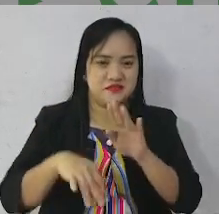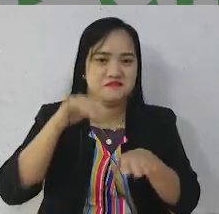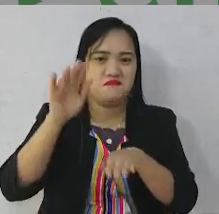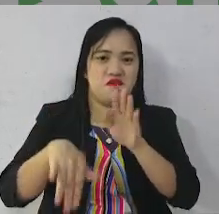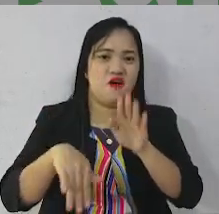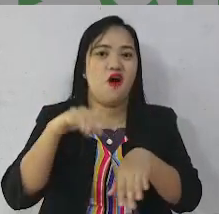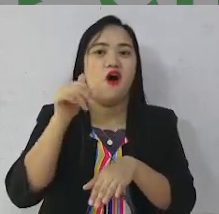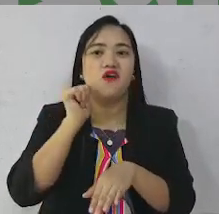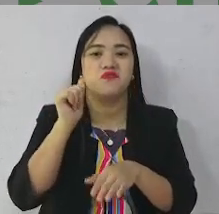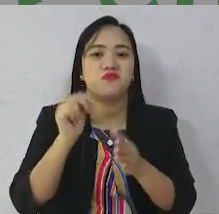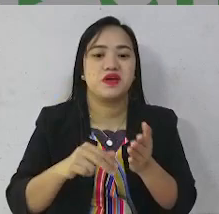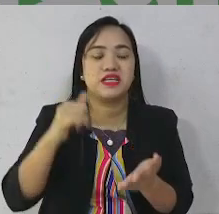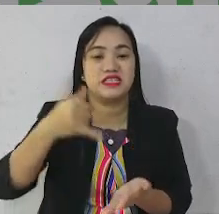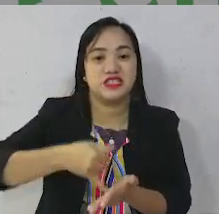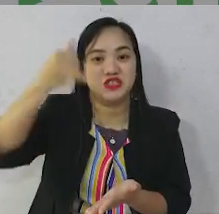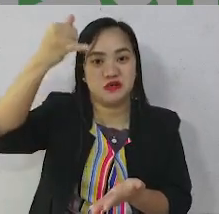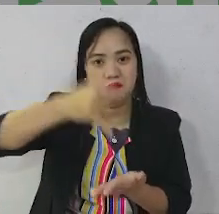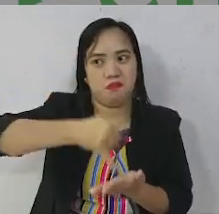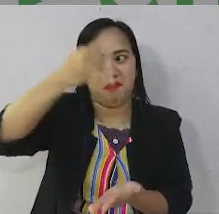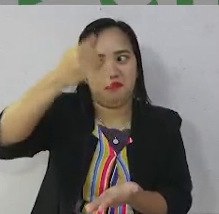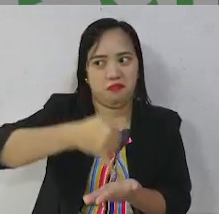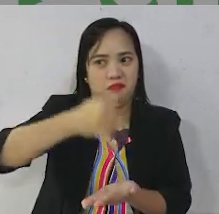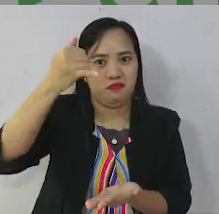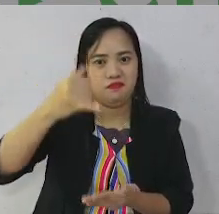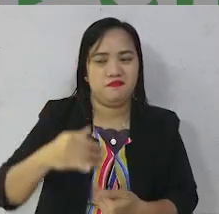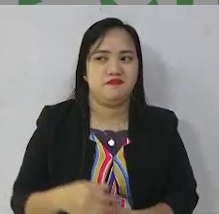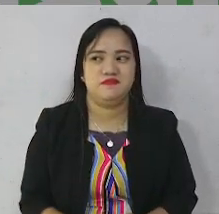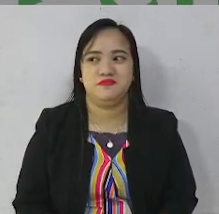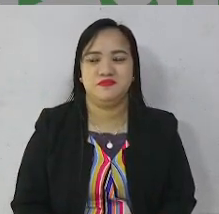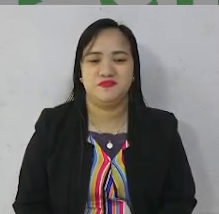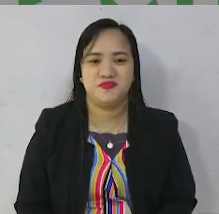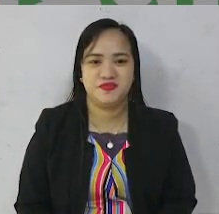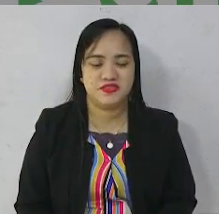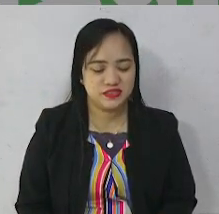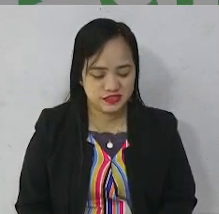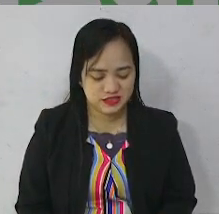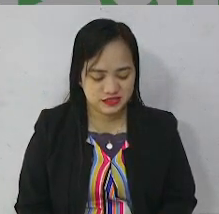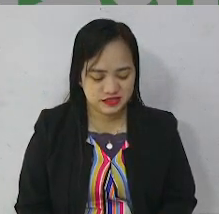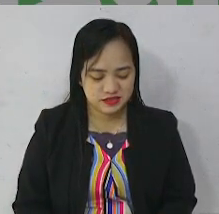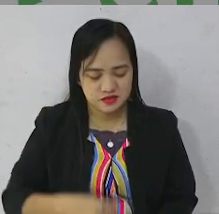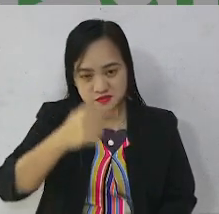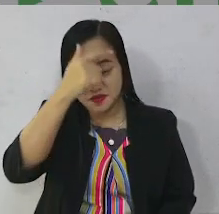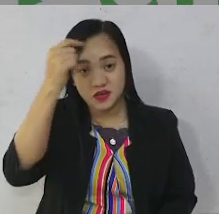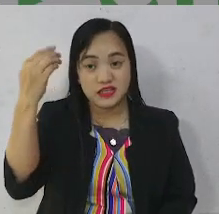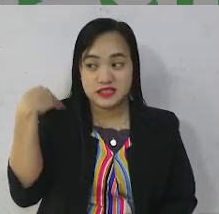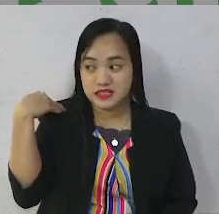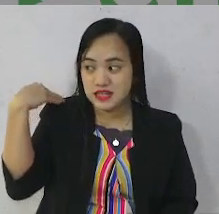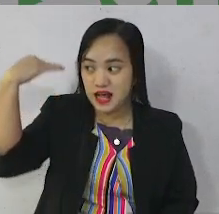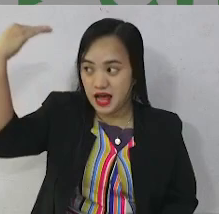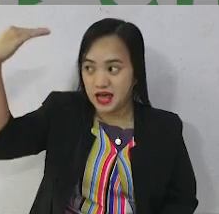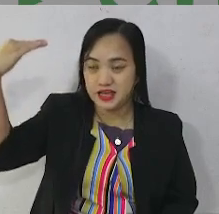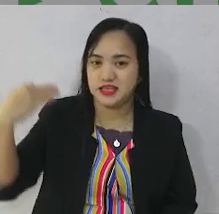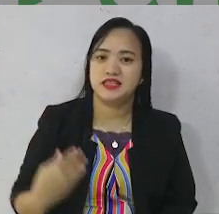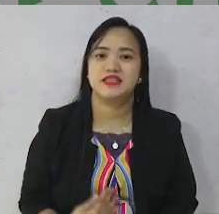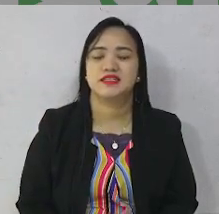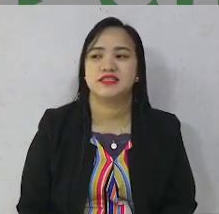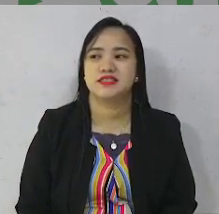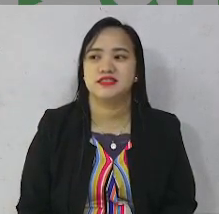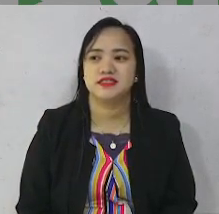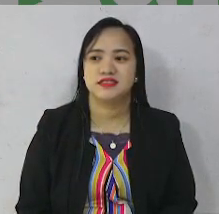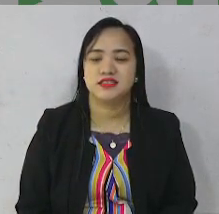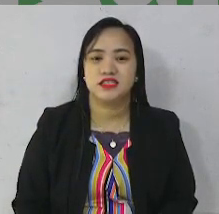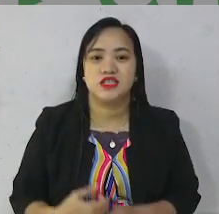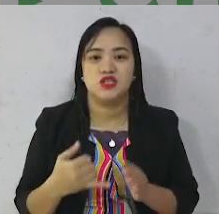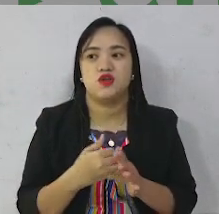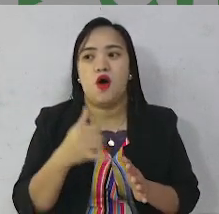ginawang Chinese Garter habang natutulog o Ay wala po yan ang ang ang height po talaga ay ah ah nasa